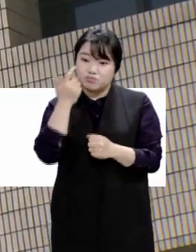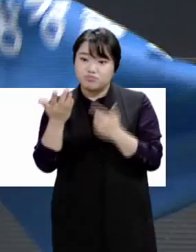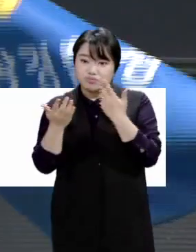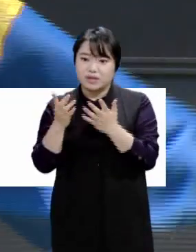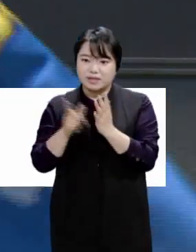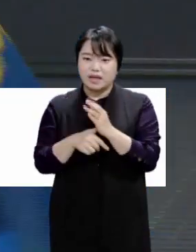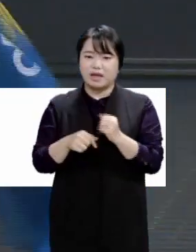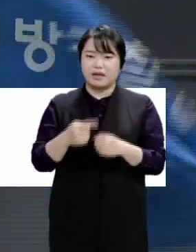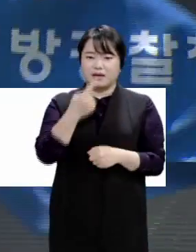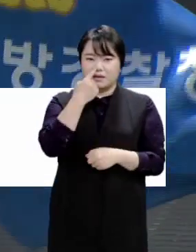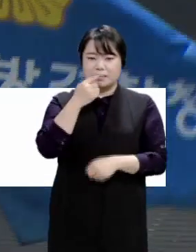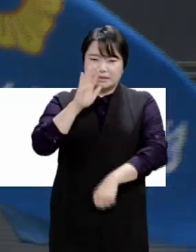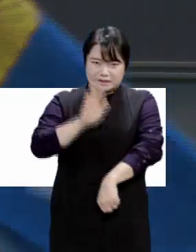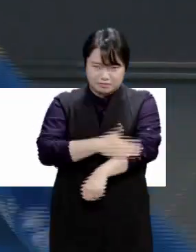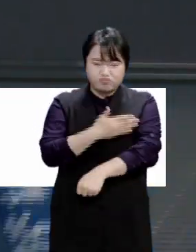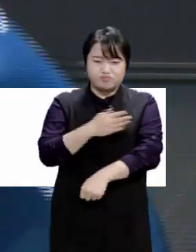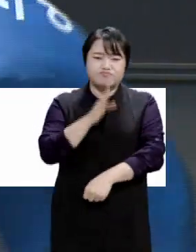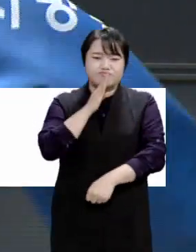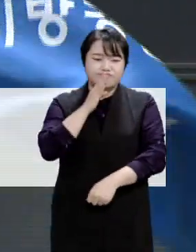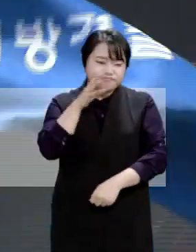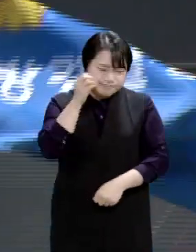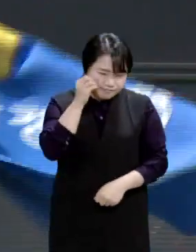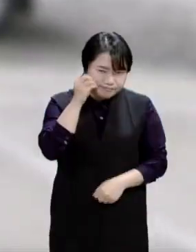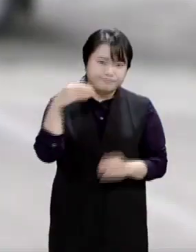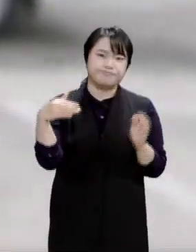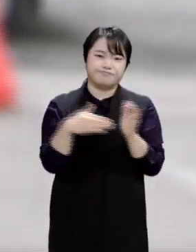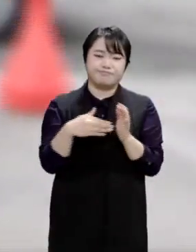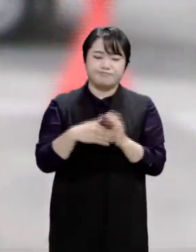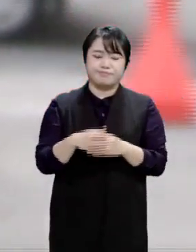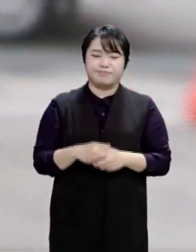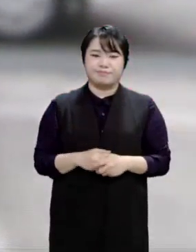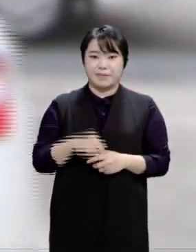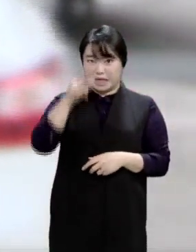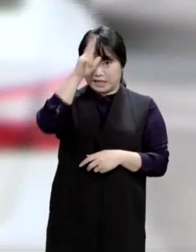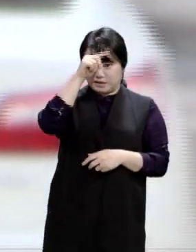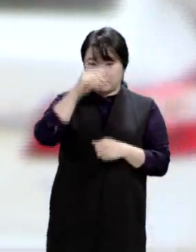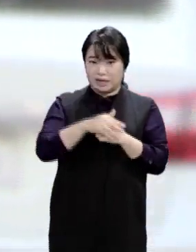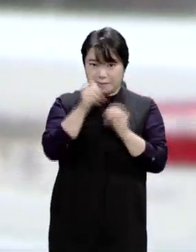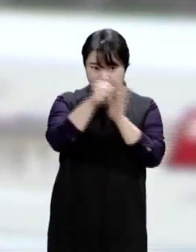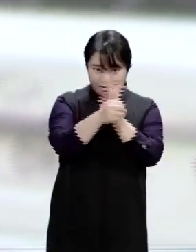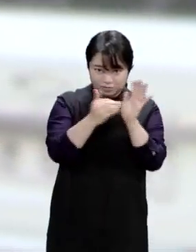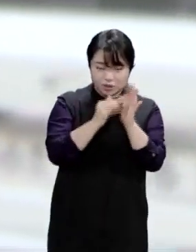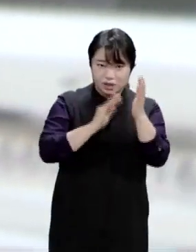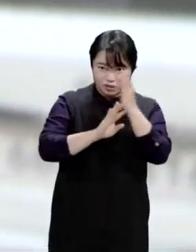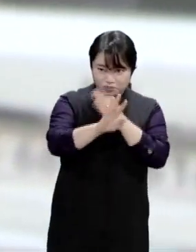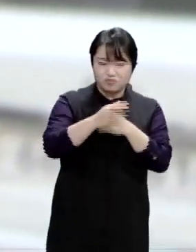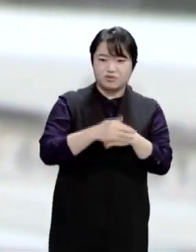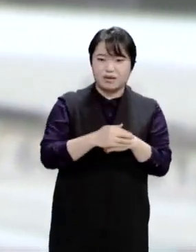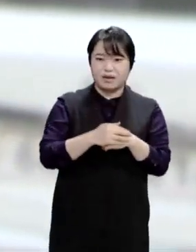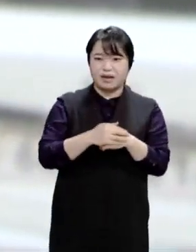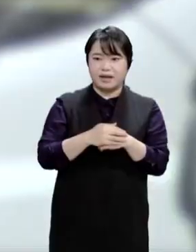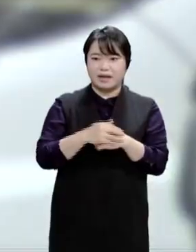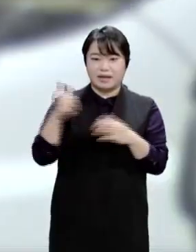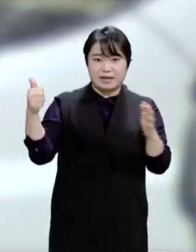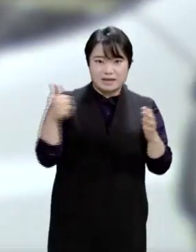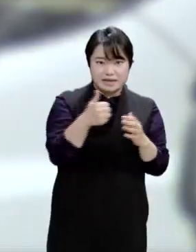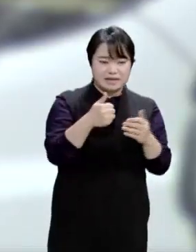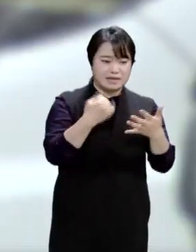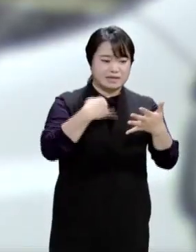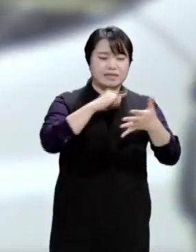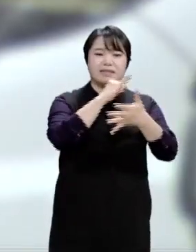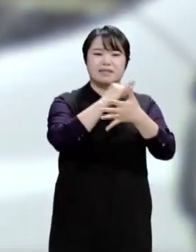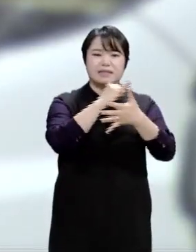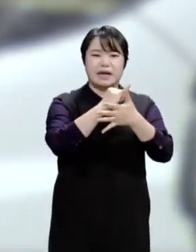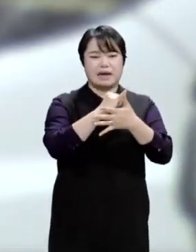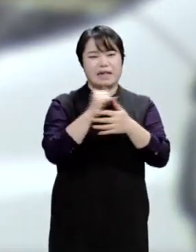때는 본인의 행위에 대해서 인정을 하더라고요. 경찰이 다녀간 뒤 현장에서는 피의자 A씨가 큰딸의